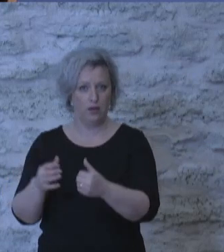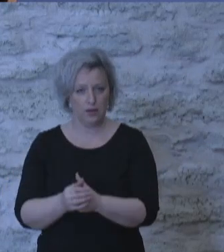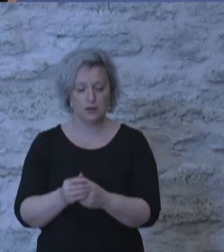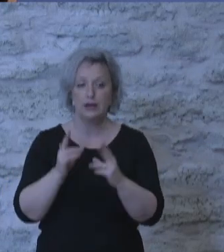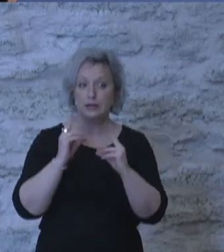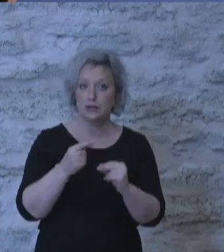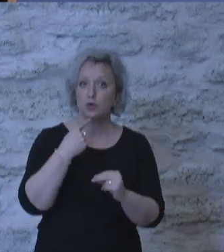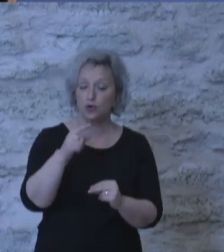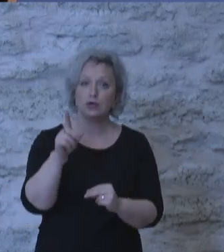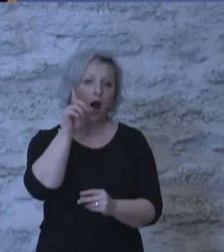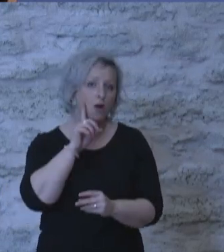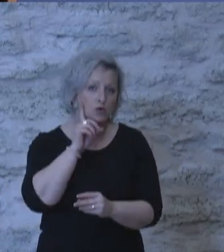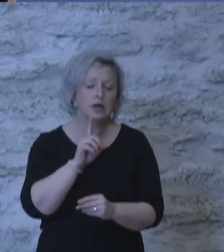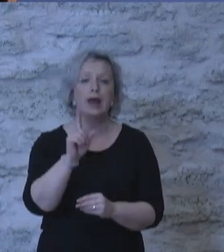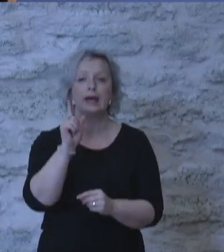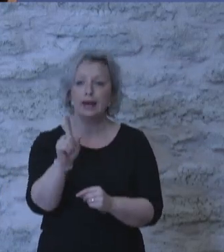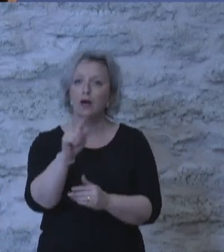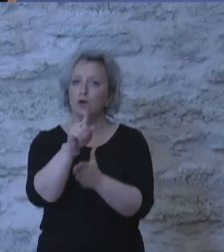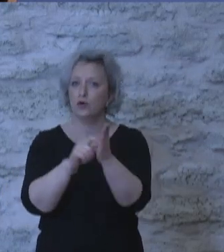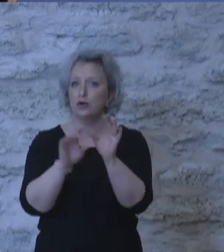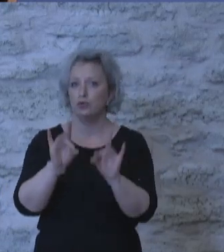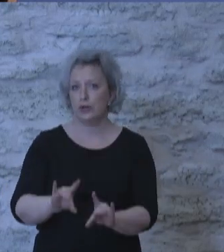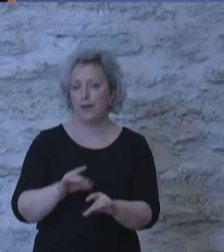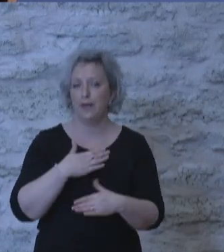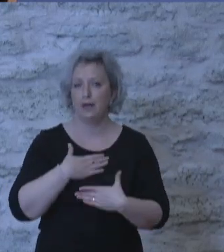rõhutsite, et see on tähtajaline. Siiski küsimus jääb. Ette?